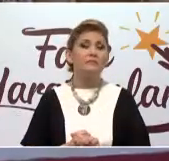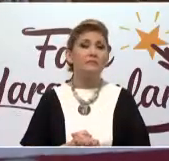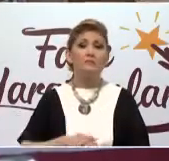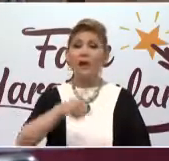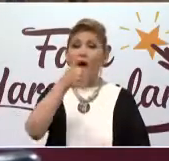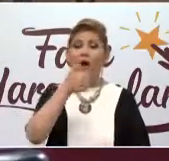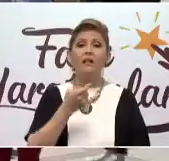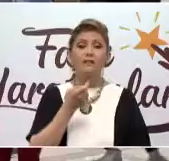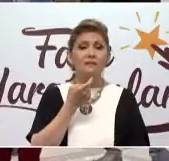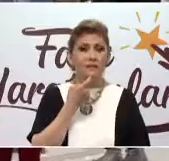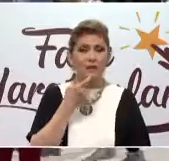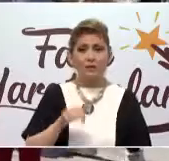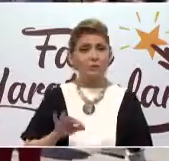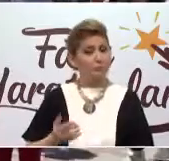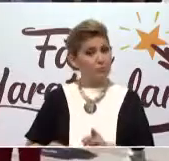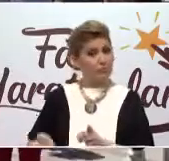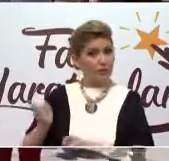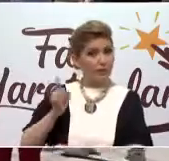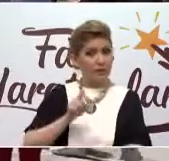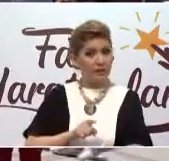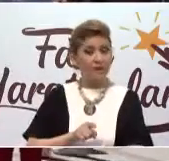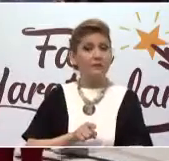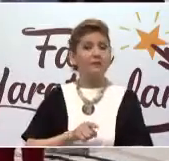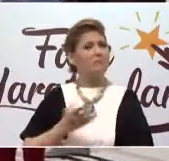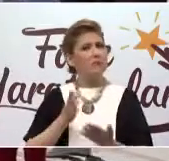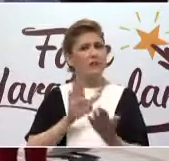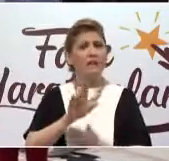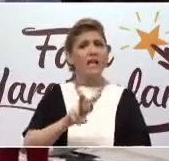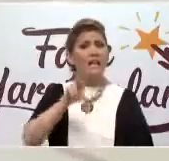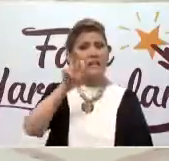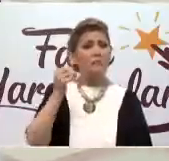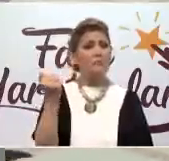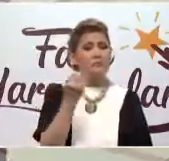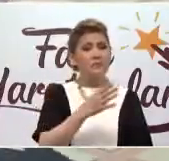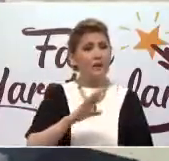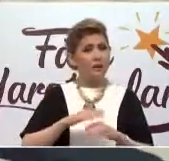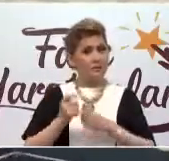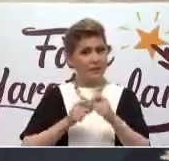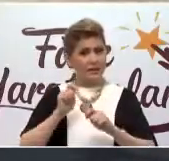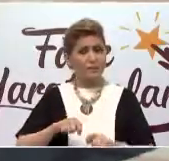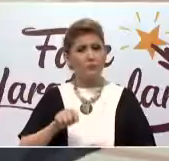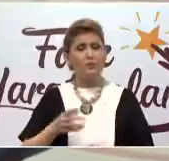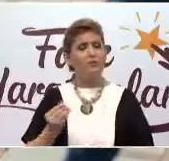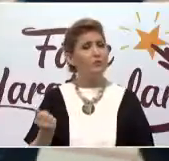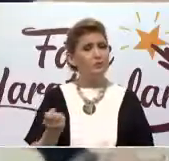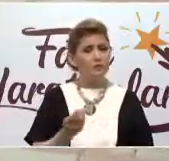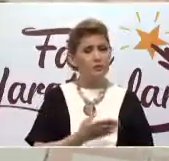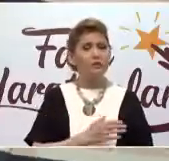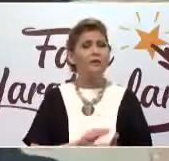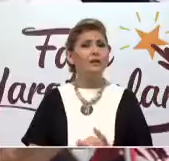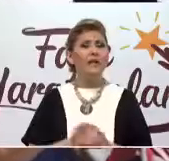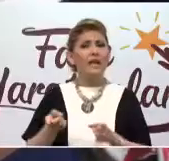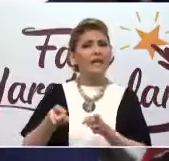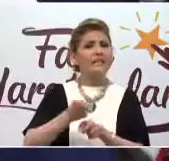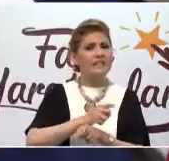6 yıldır bugüne kadar yaklaşık 70'e yakın etkinlik yaptık. Bunların birçoğu